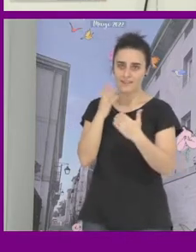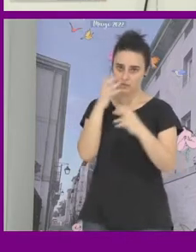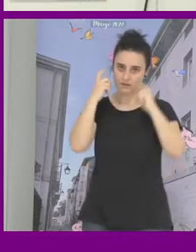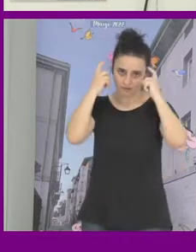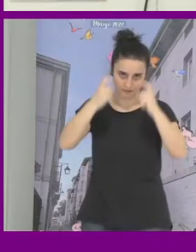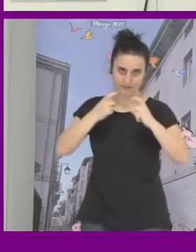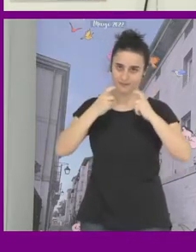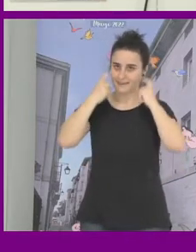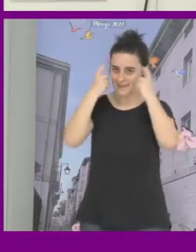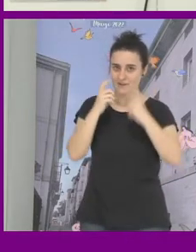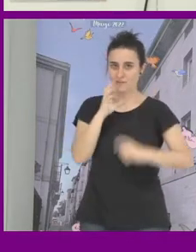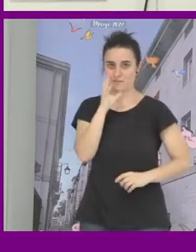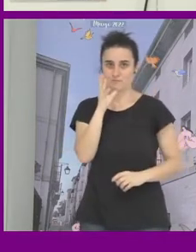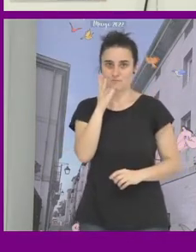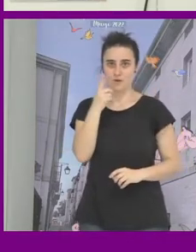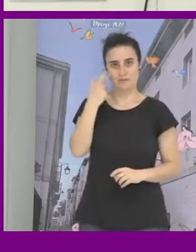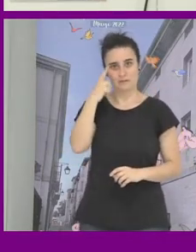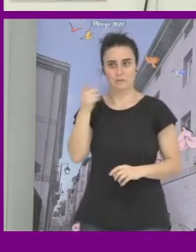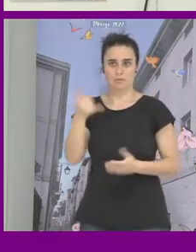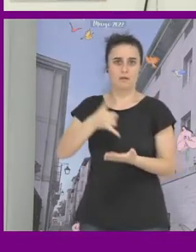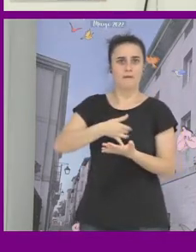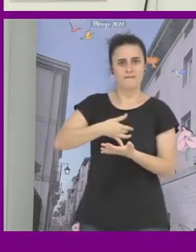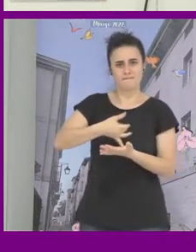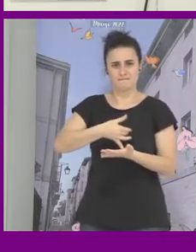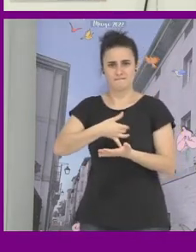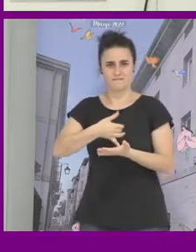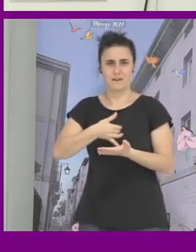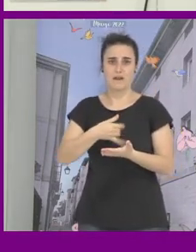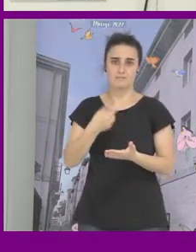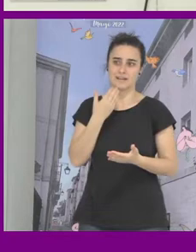egiteagatik naiz eta hori floja egon edo gurekin